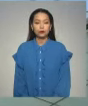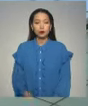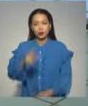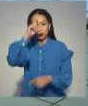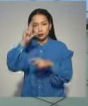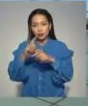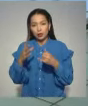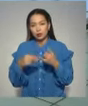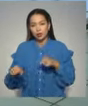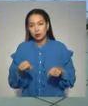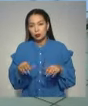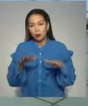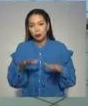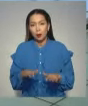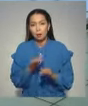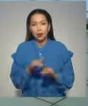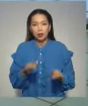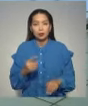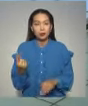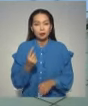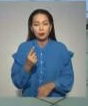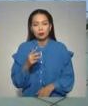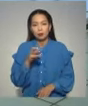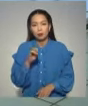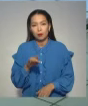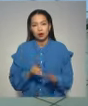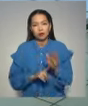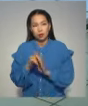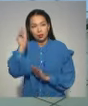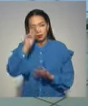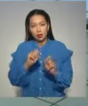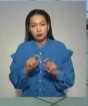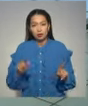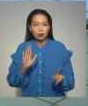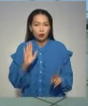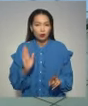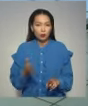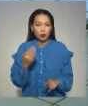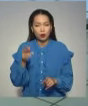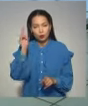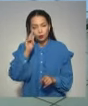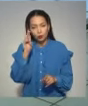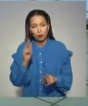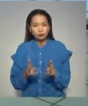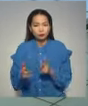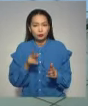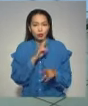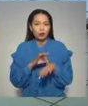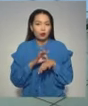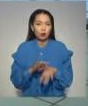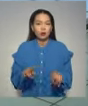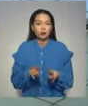Türkiye'de zilzala bolgan aumaktağı balalar 1-ci Nauruzdan bastap kayta oqıydı. Qazır oğan qatısı yumdasturu jumıstarı jürüp jatır.